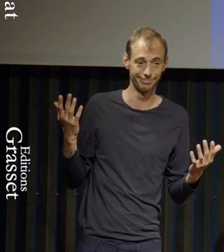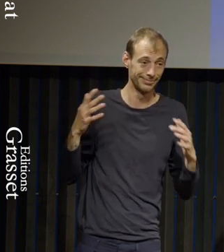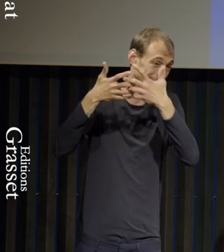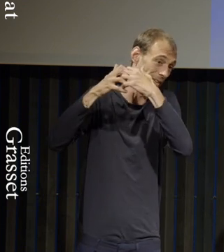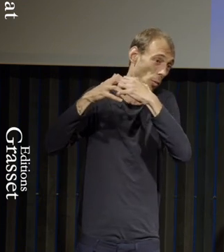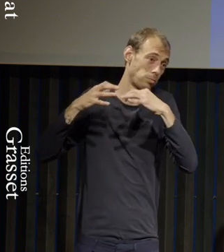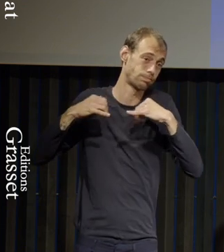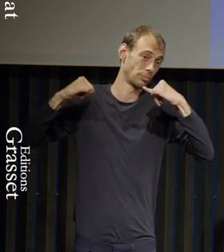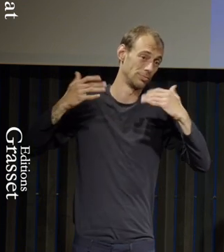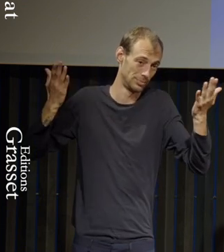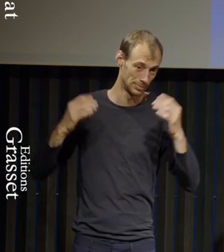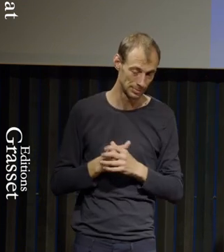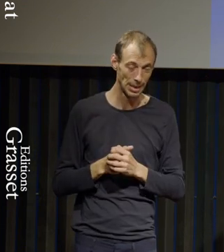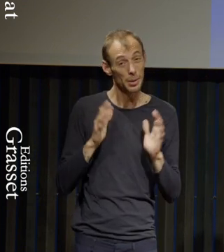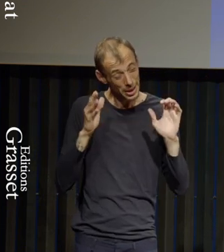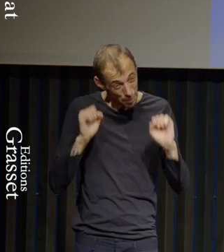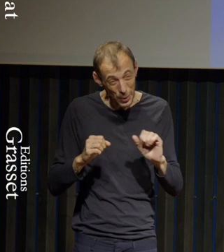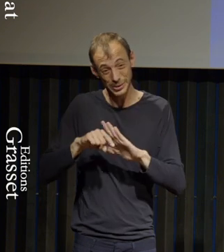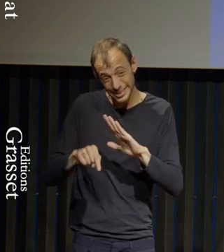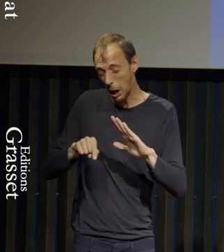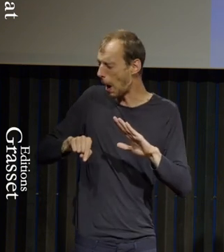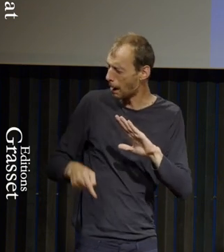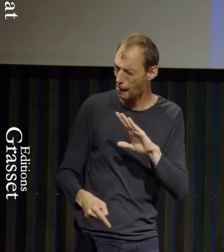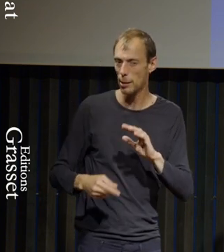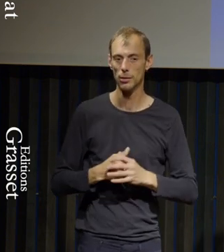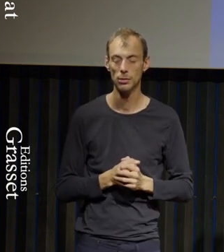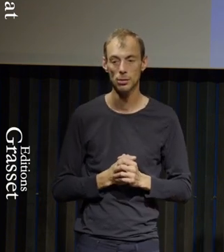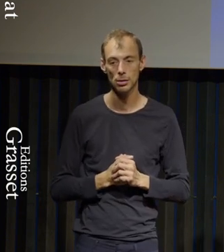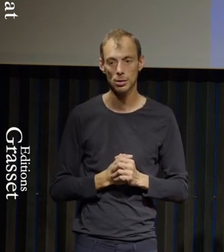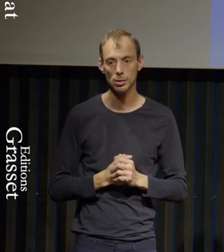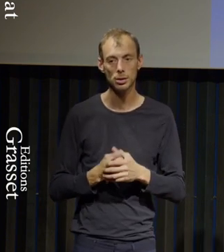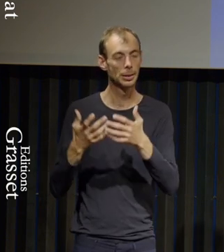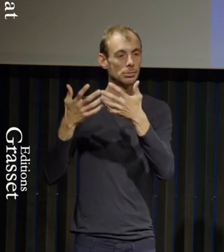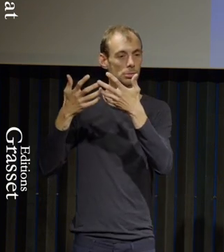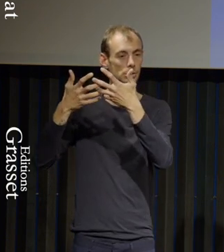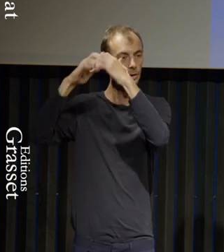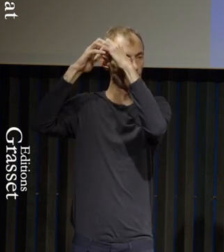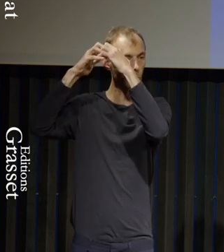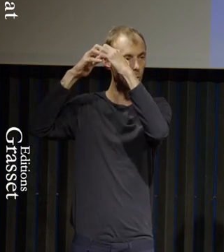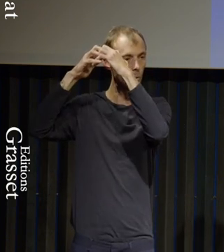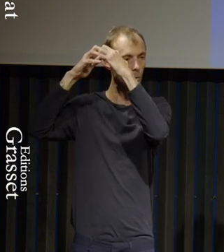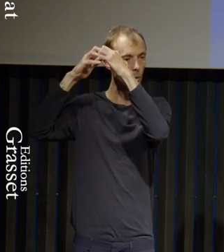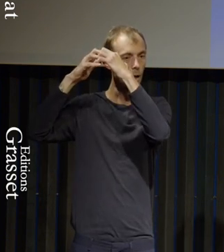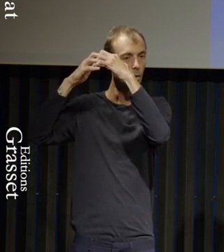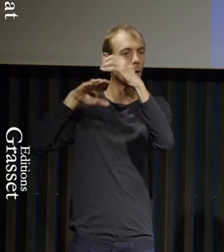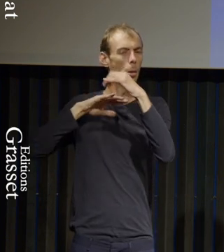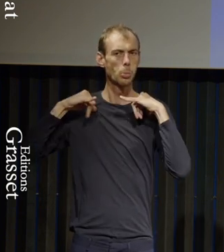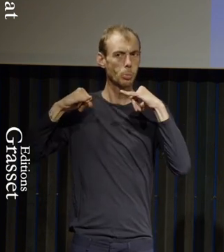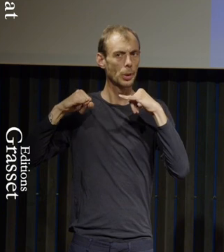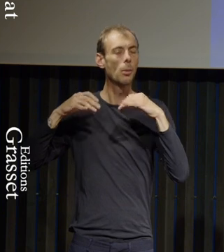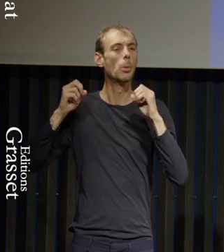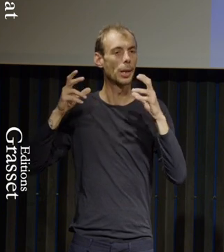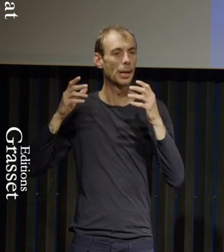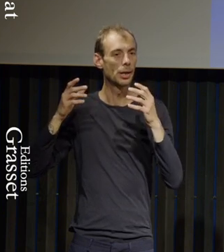encore et se demander ce que permet notre cerveau à nous, êtres humains. Et là, il